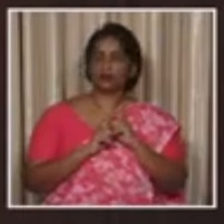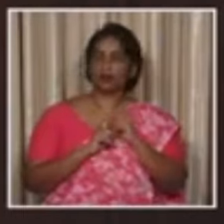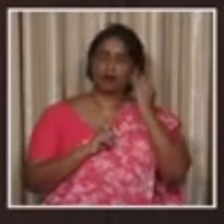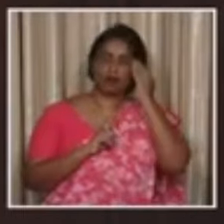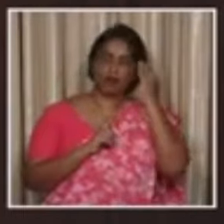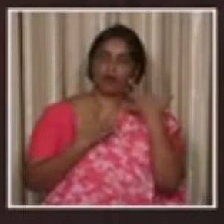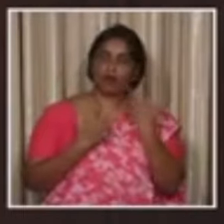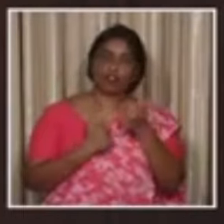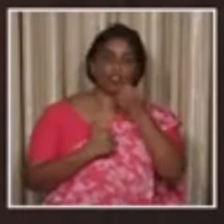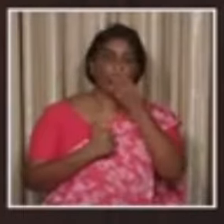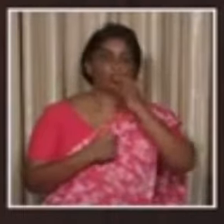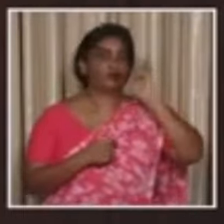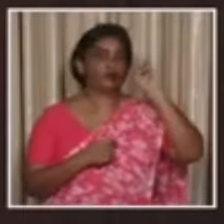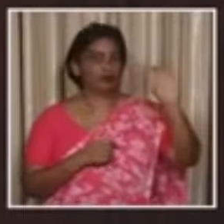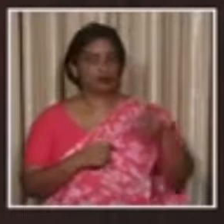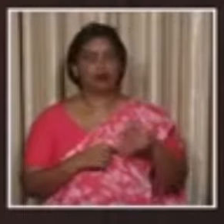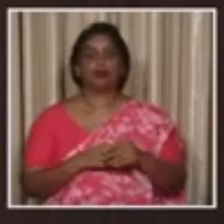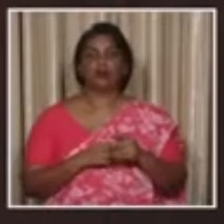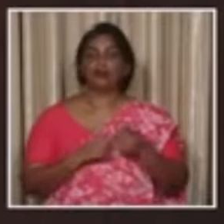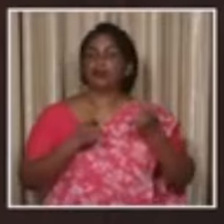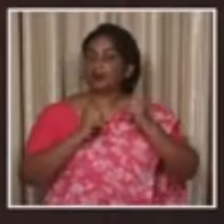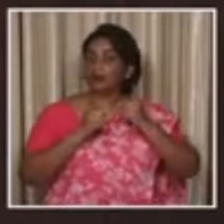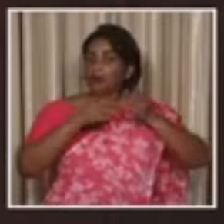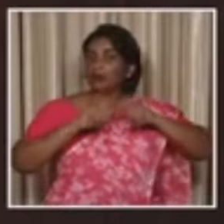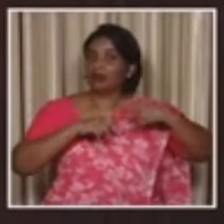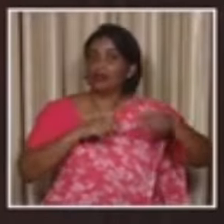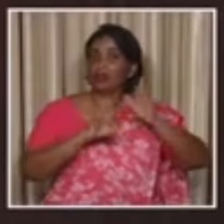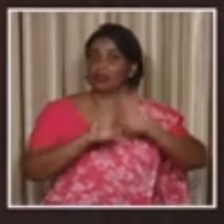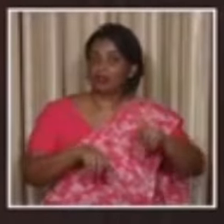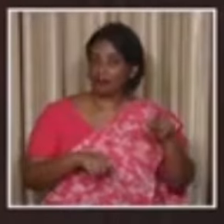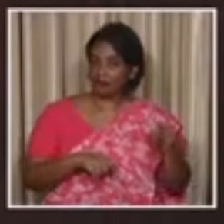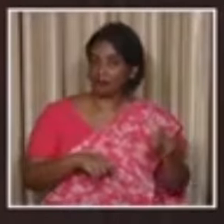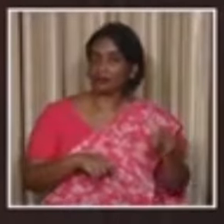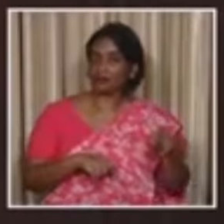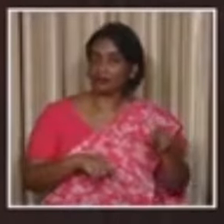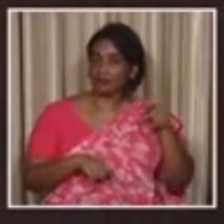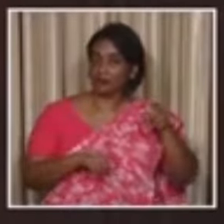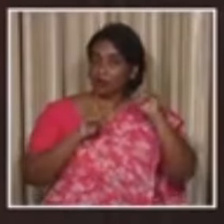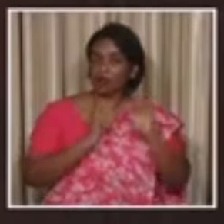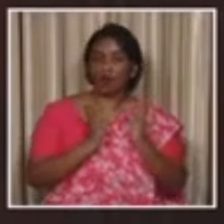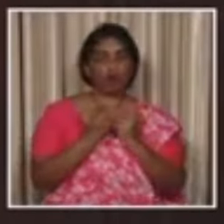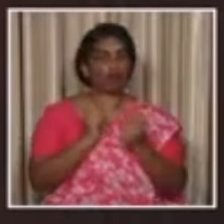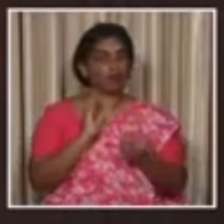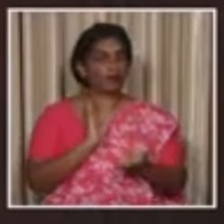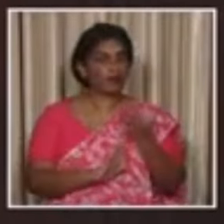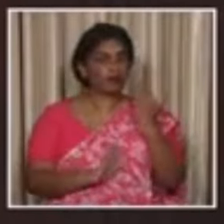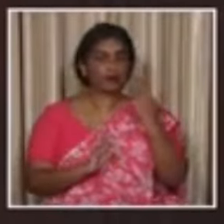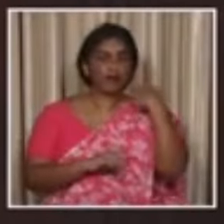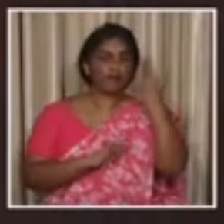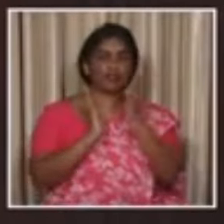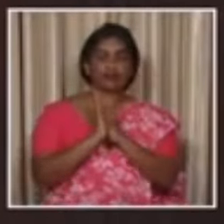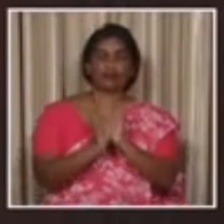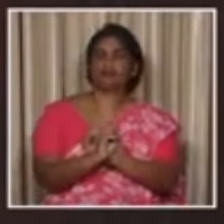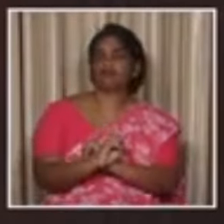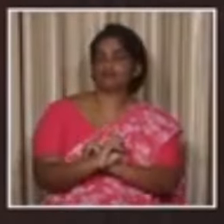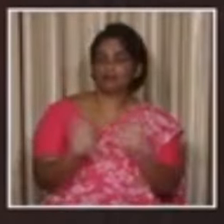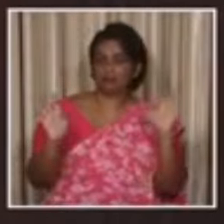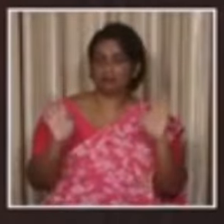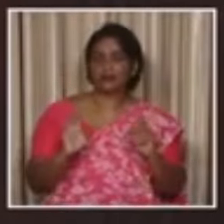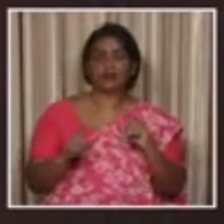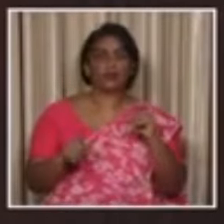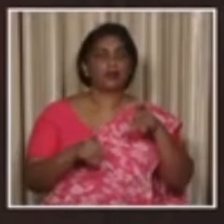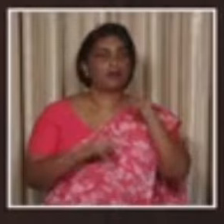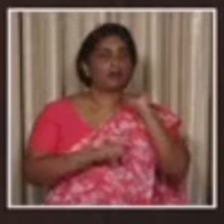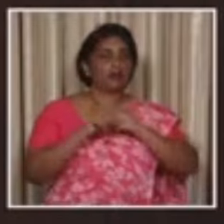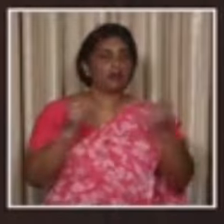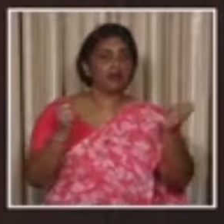අම්මටත් ඕනන්නේ හොඳ ඉස්කෝලේකට දරුවෝ දාගන්න ඕනේ. ඊට පස්සේ ඊගාමතර අපේ දරුවා මේ මෙච්චර ලකුණු ප්‍රමාණයක් ගත්ත කියලා Facebook එකේ දාගන්න ඕනේ. හන්දිය කතා